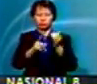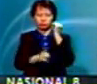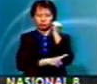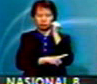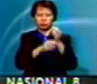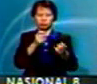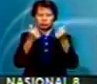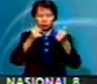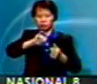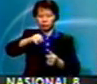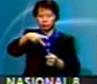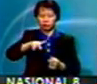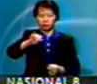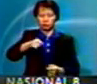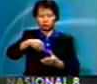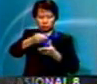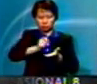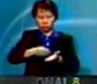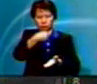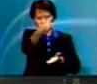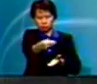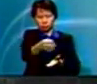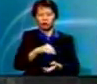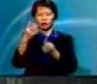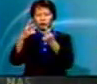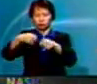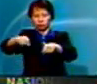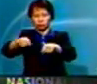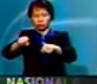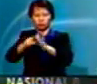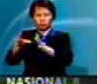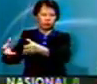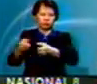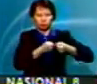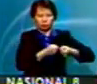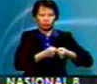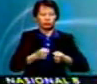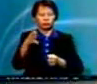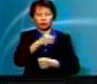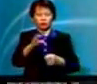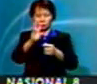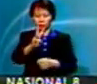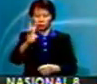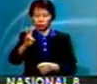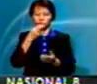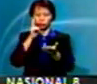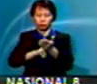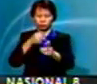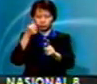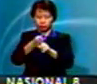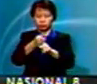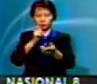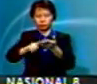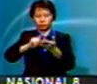merta JPJ P22 dikeluarkan dan 17 motosikal disita. Manakala 67 notis arah periksa